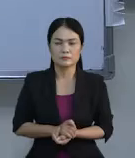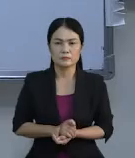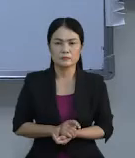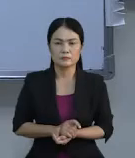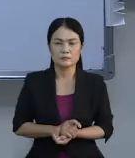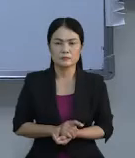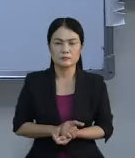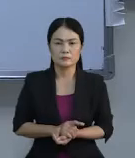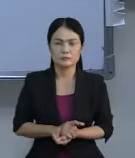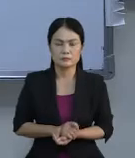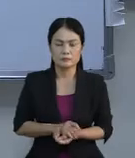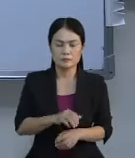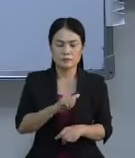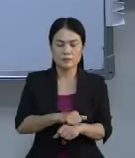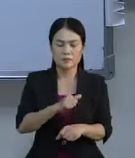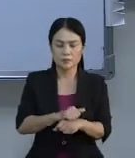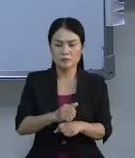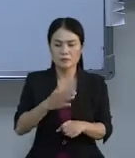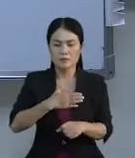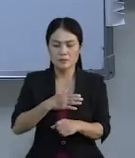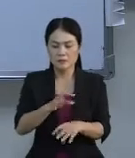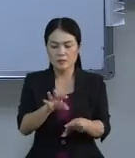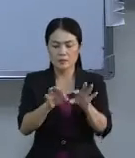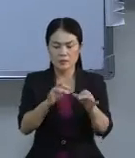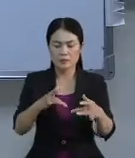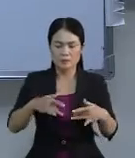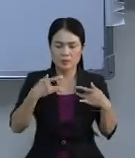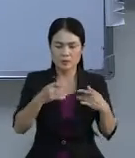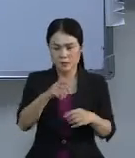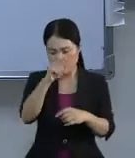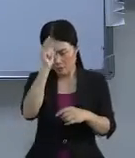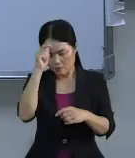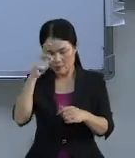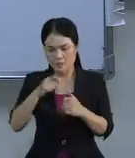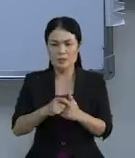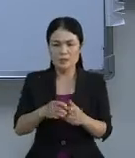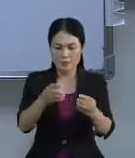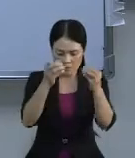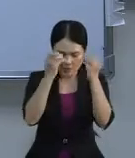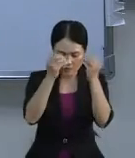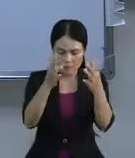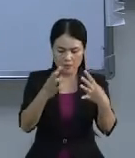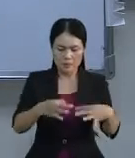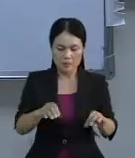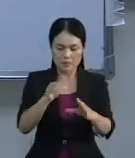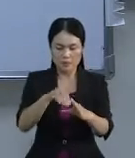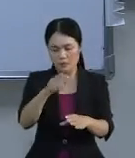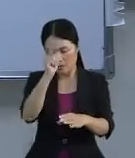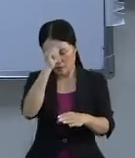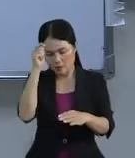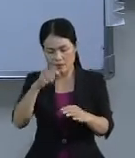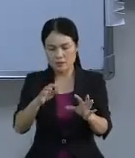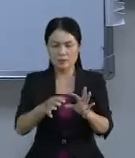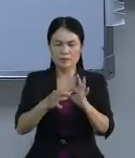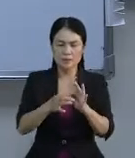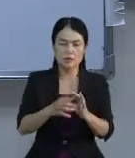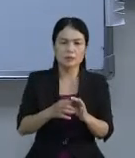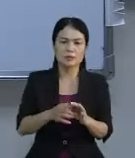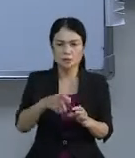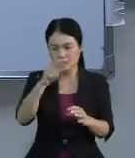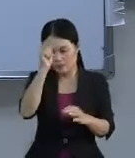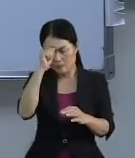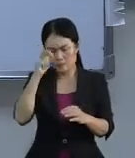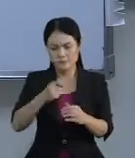បាទគឺកិច្ចការផ្ទះរបស់លោកគ្រូឲ្យយើងស្រង់ព្រឹត្តិការណ៍នៅក្នុងរឿងឬក៏ព័ត៌មានសំខាន់សំខាន់នៅក្នុងរឿងគឺរឿងតាក់ទងជាមួយនឹងរឿ